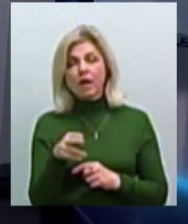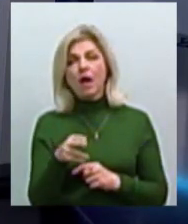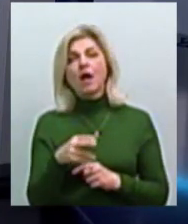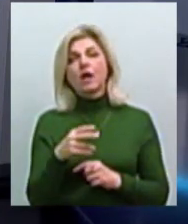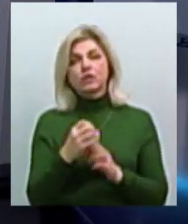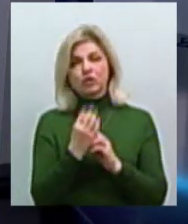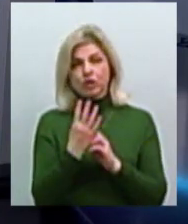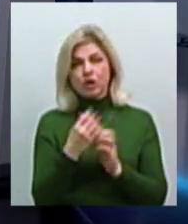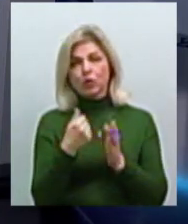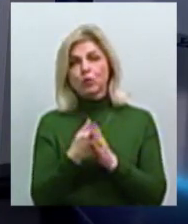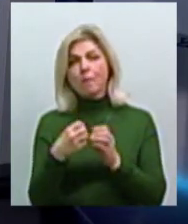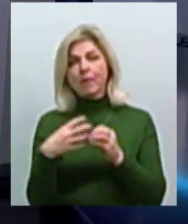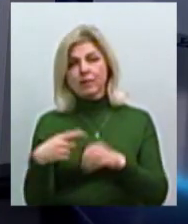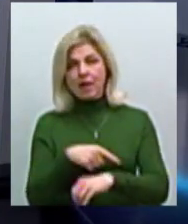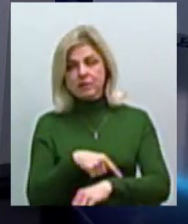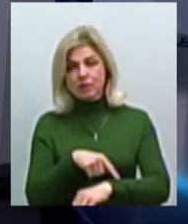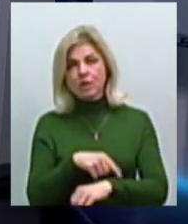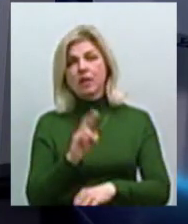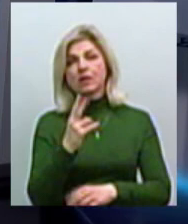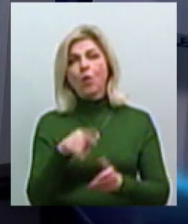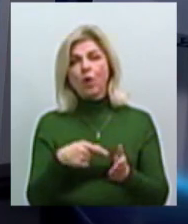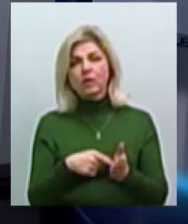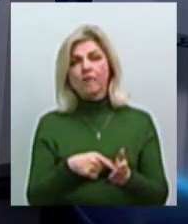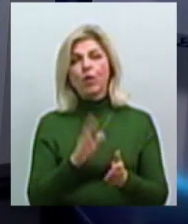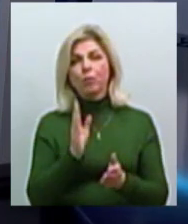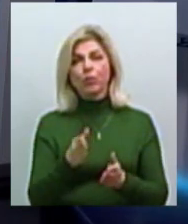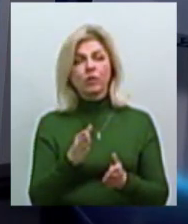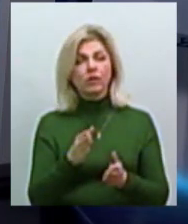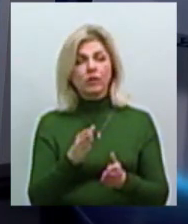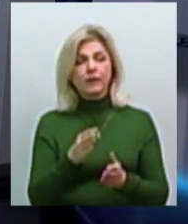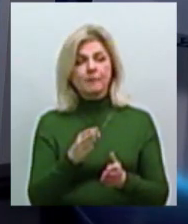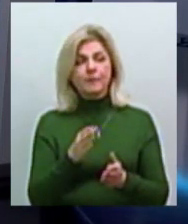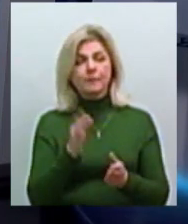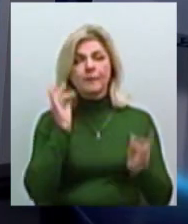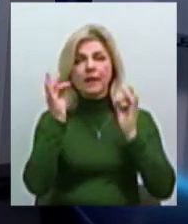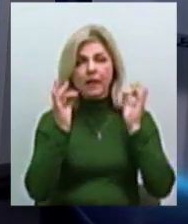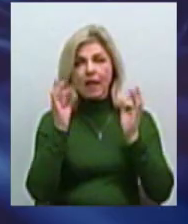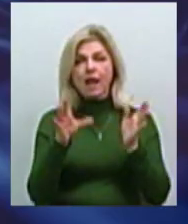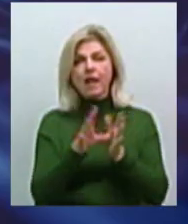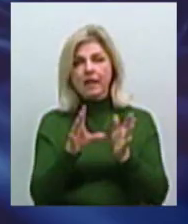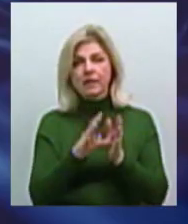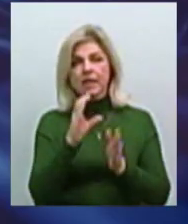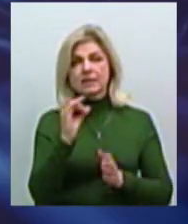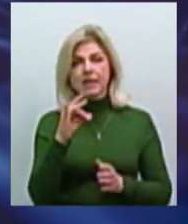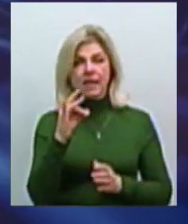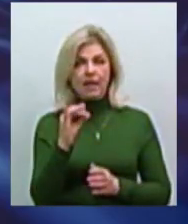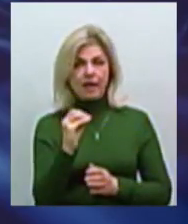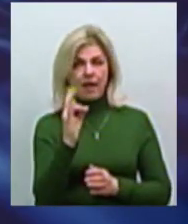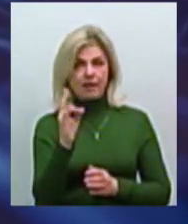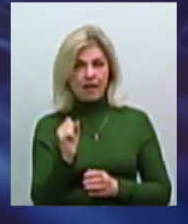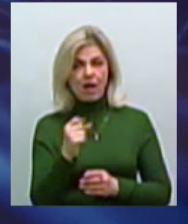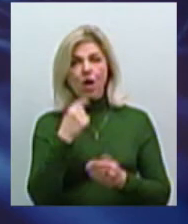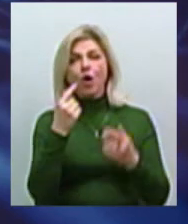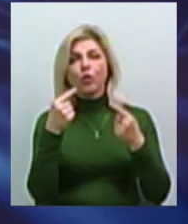14 до 15 у Миколаєві лунатимуть електросирени. Відповідно до затвердженого графіка